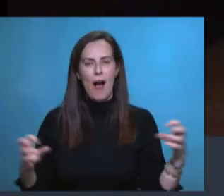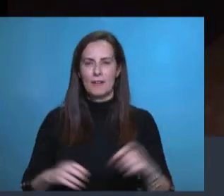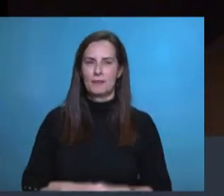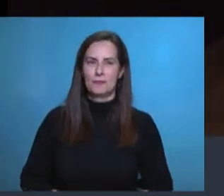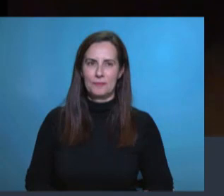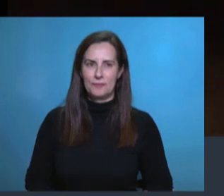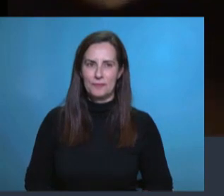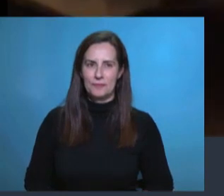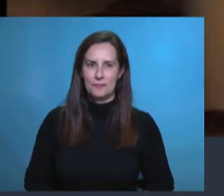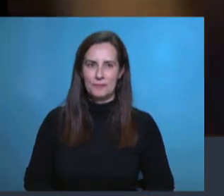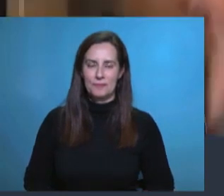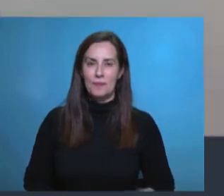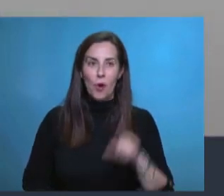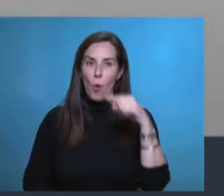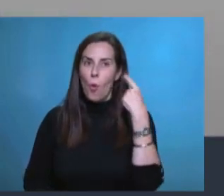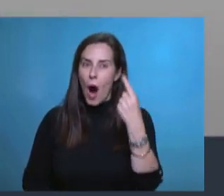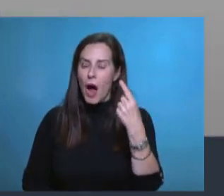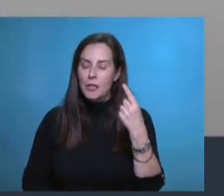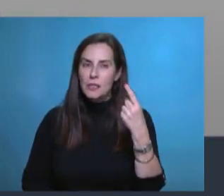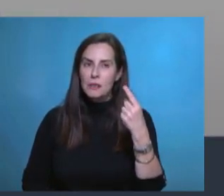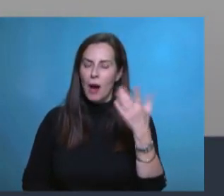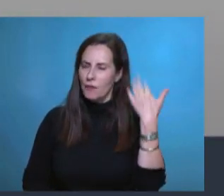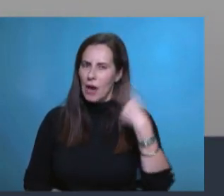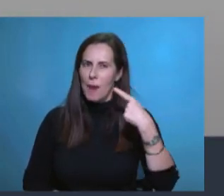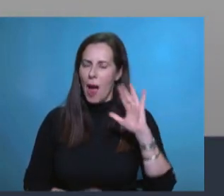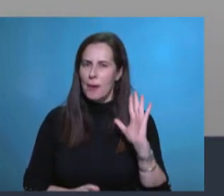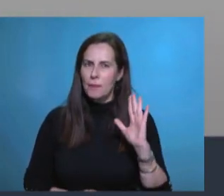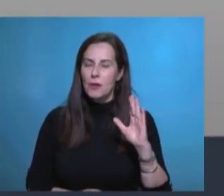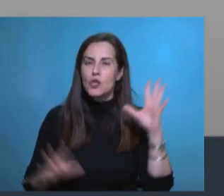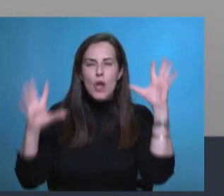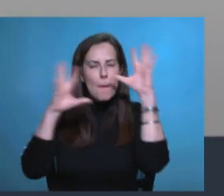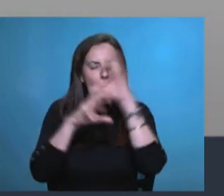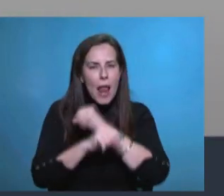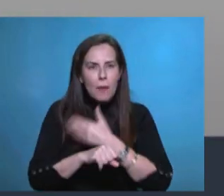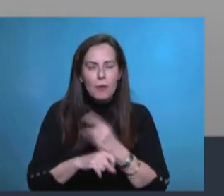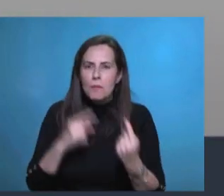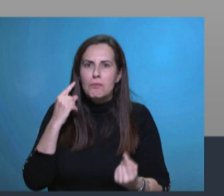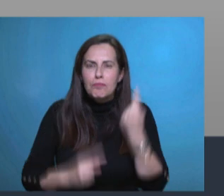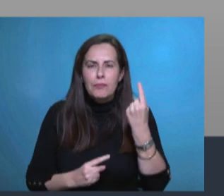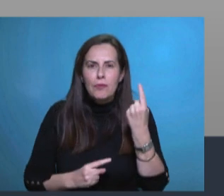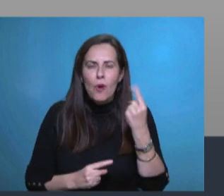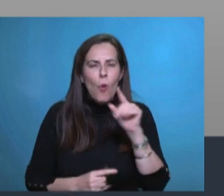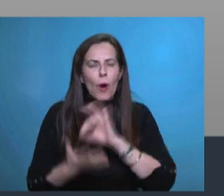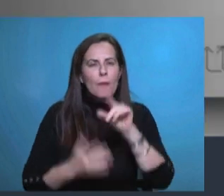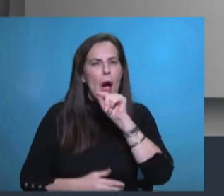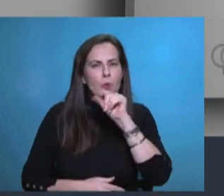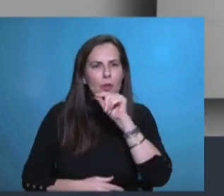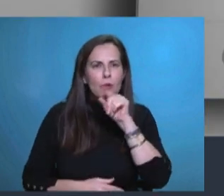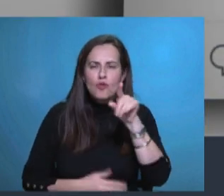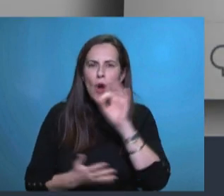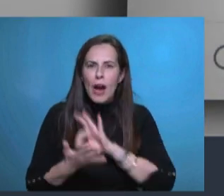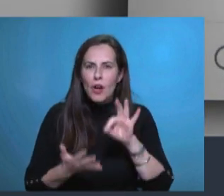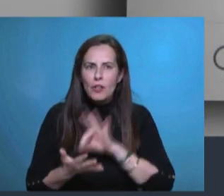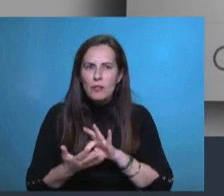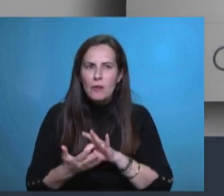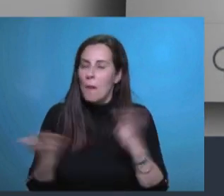ארוכה. גנץ הרעיד את לב העוקבים לפני כמה ימים, כשבשעת לילה מאוחרת פתאום עלה ציוץ בטוויטר שבו כתוב, אז מה קורה